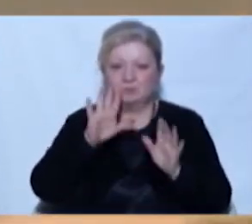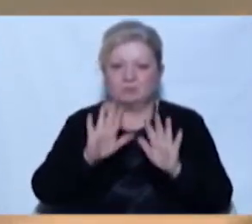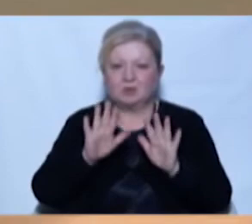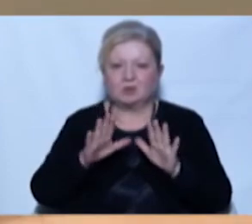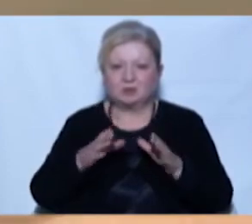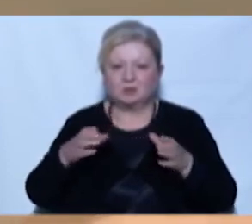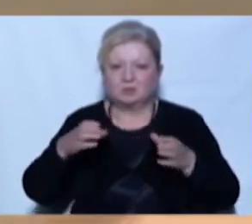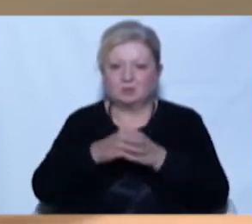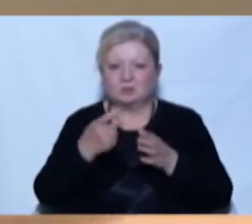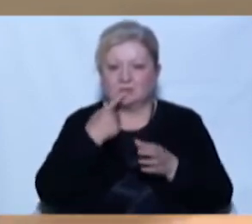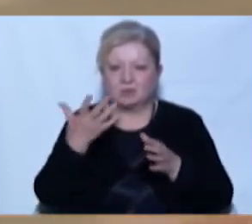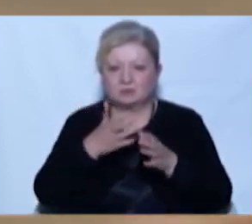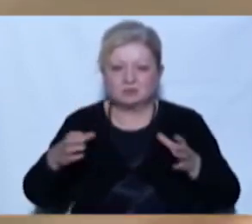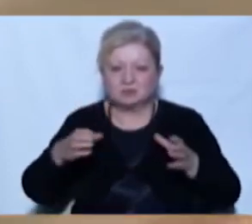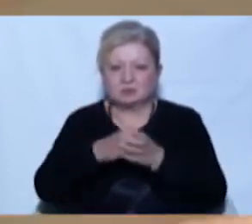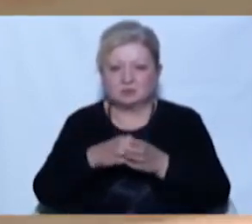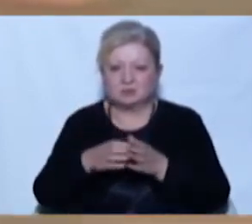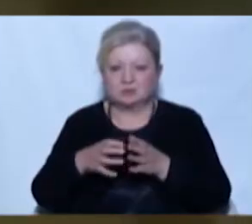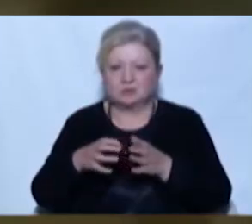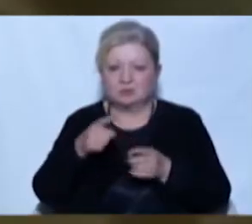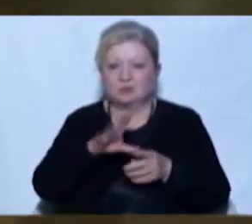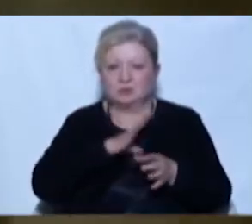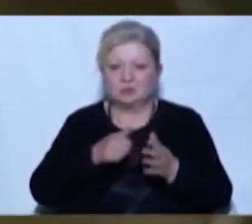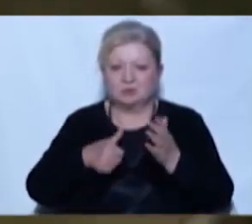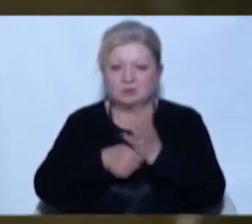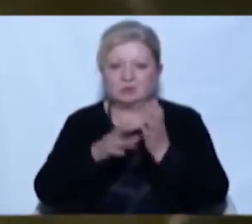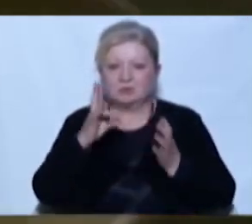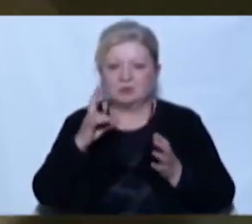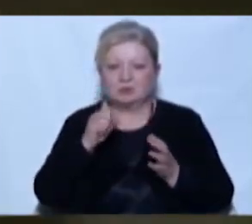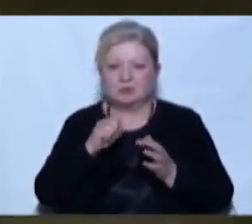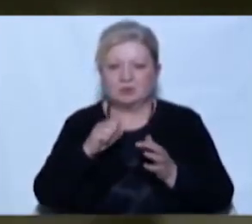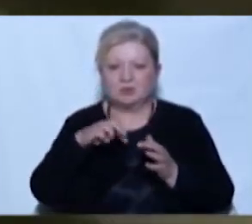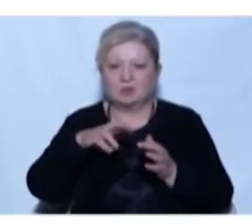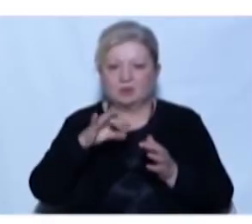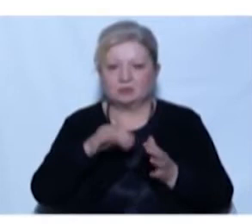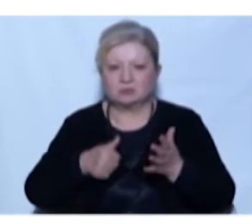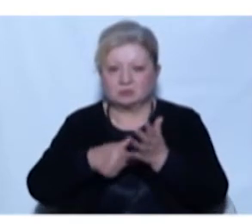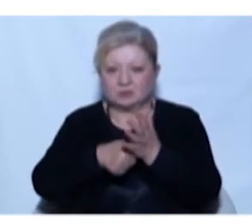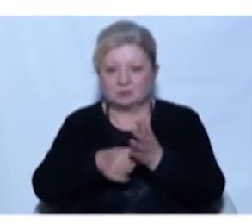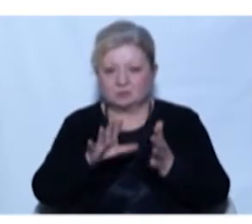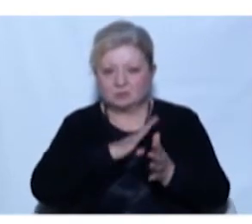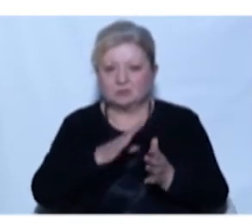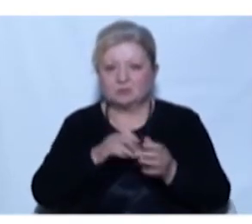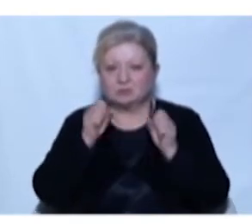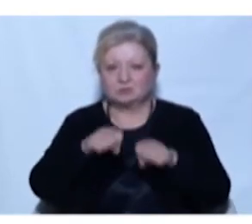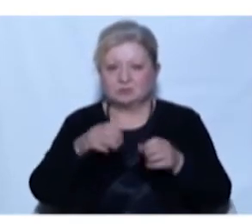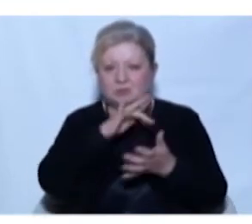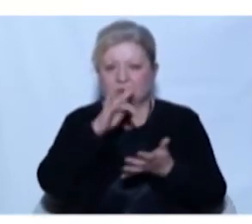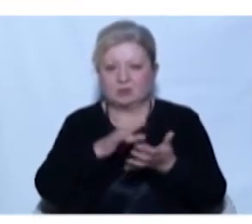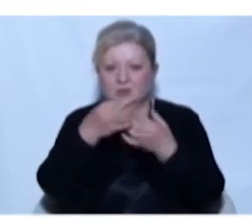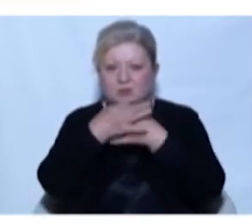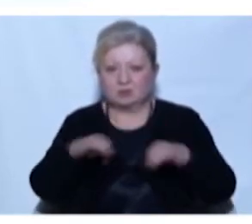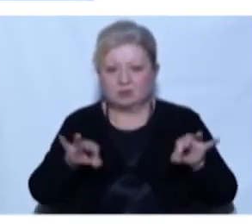ერების ორგანიზაციის მიერ და ნატოს დახმარების შედეგად მოხდა ქალაქის გათავისუფლება. იუგოსლავიის